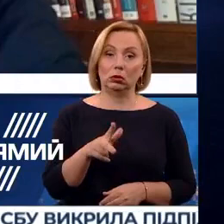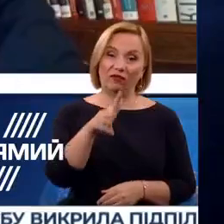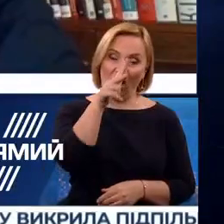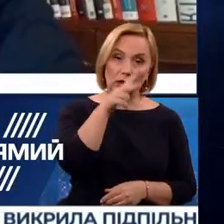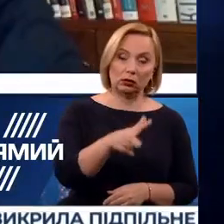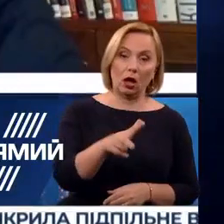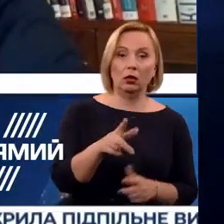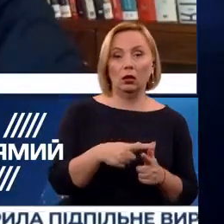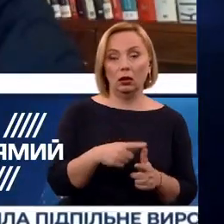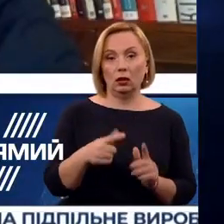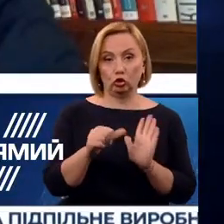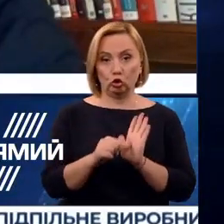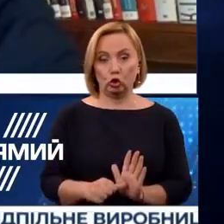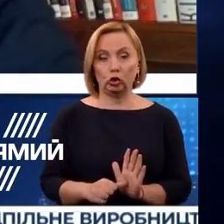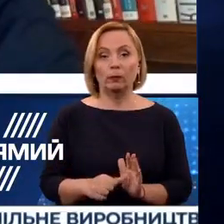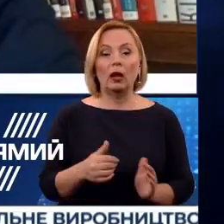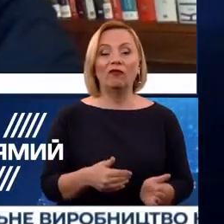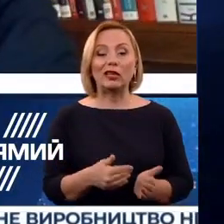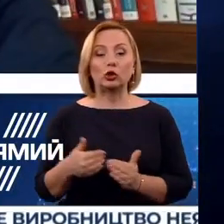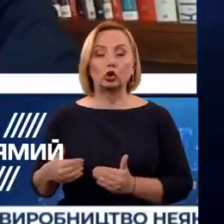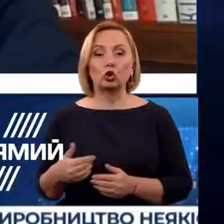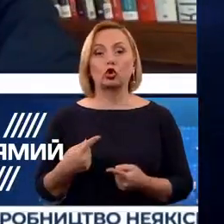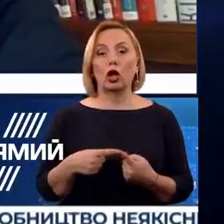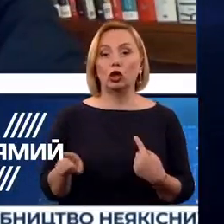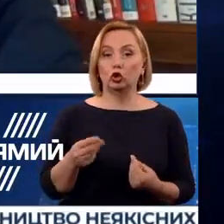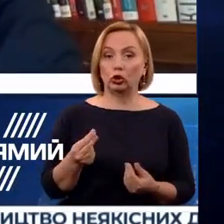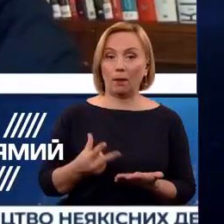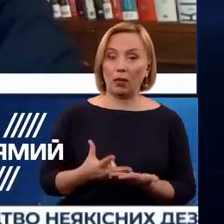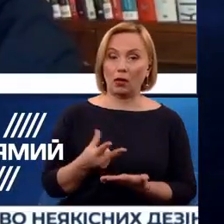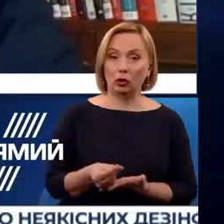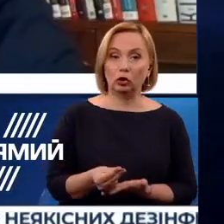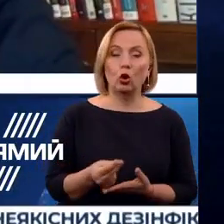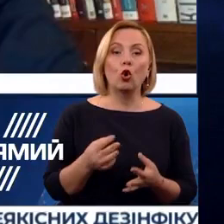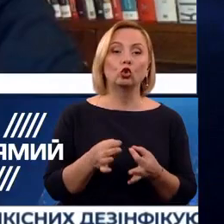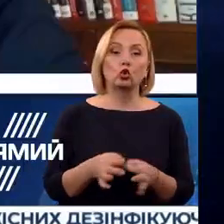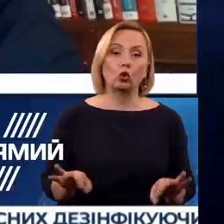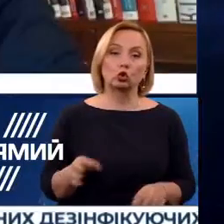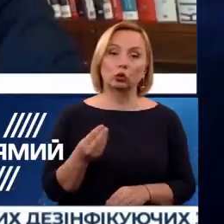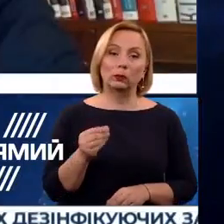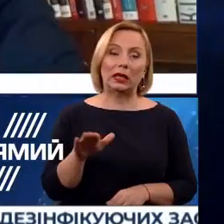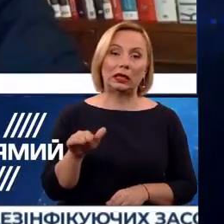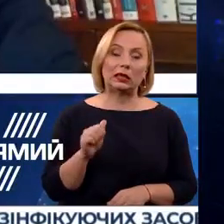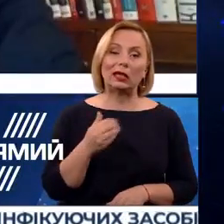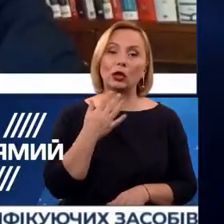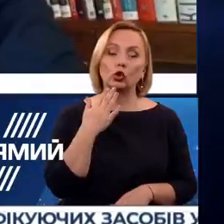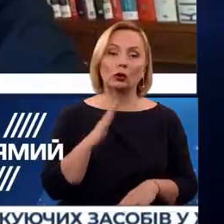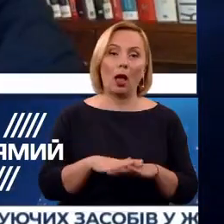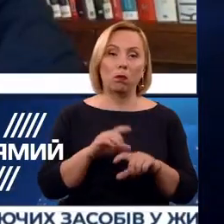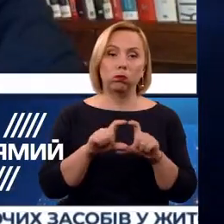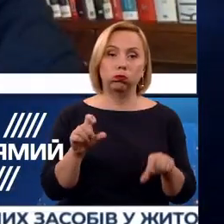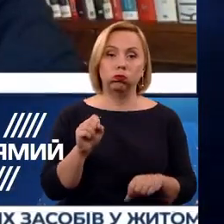квартали. Відстрочка у сплаті інших платежів. Доступні кредити. Національний банк повинен